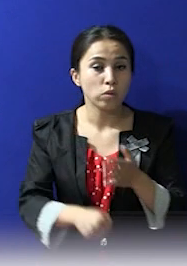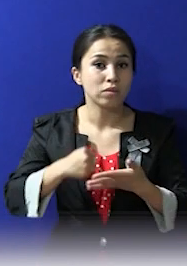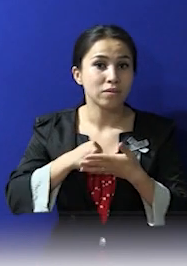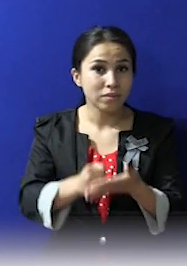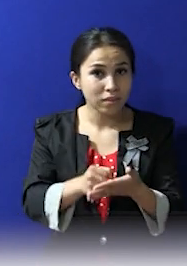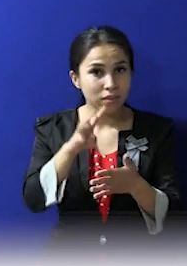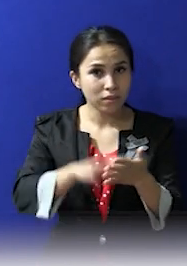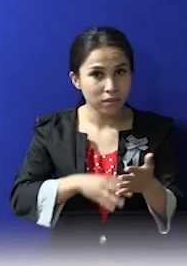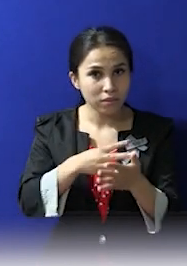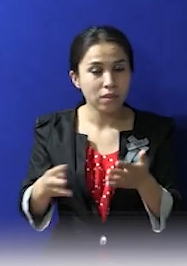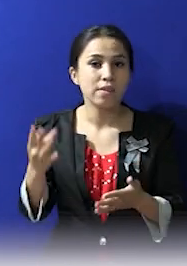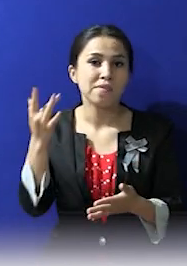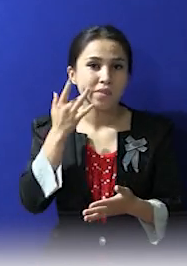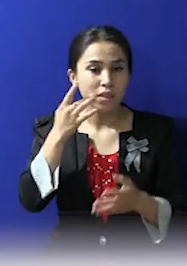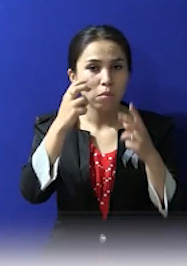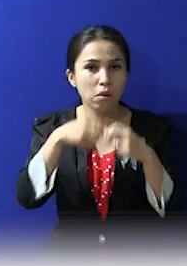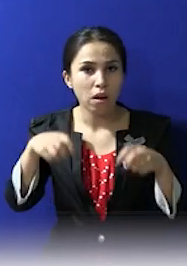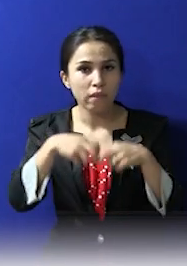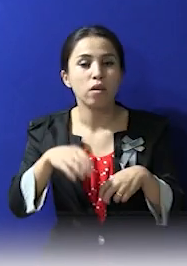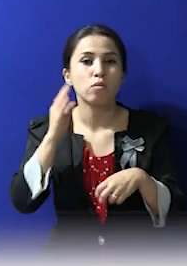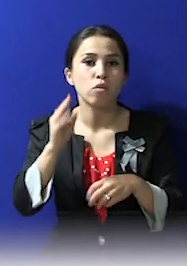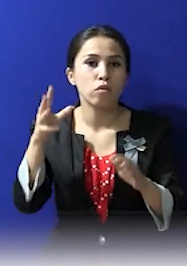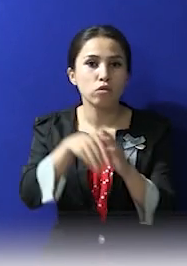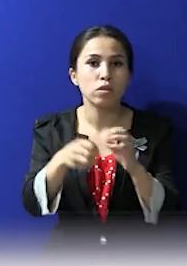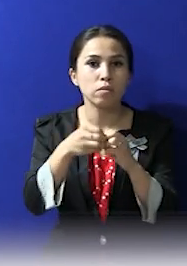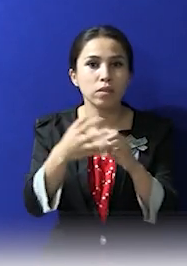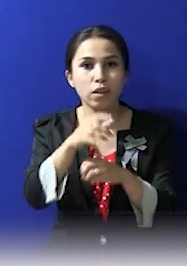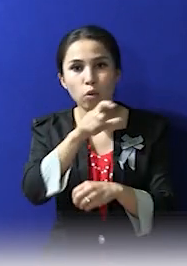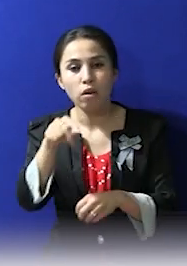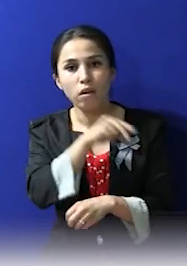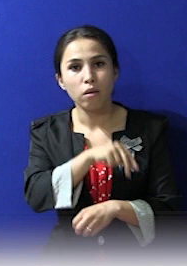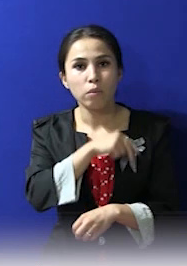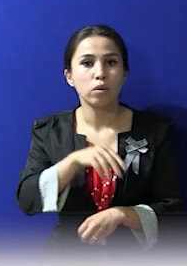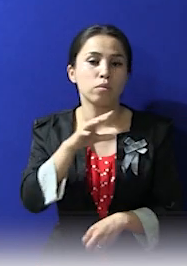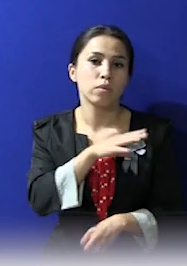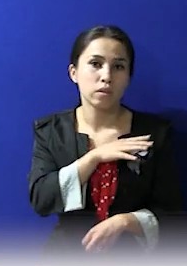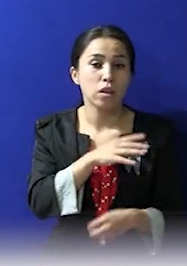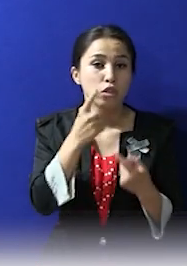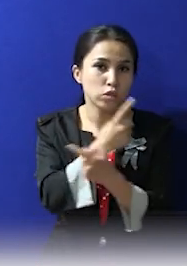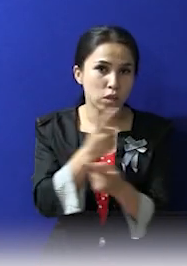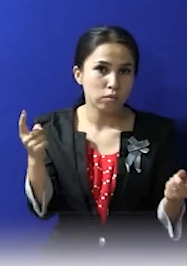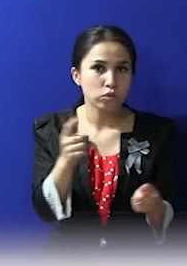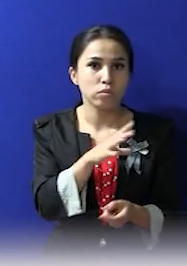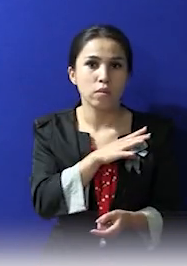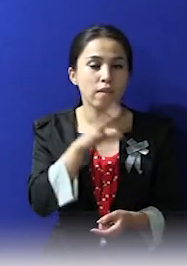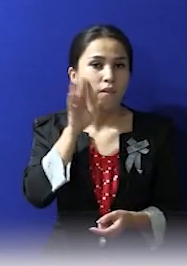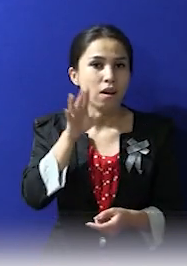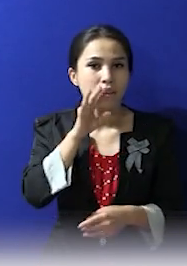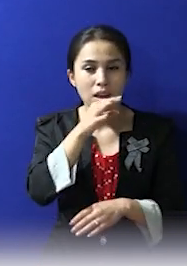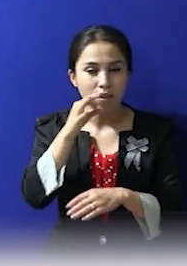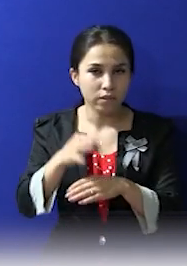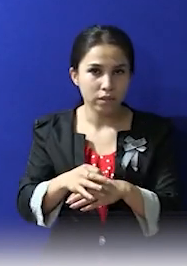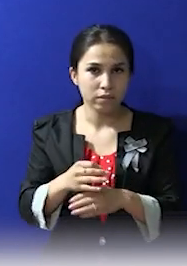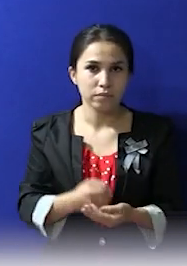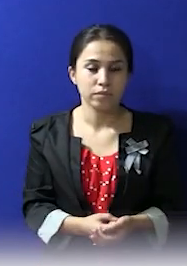максимально эффективному использованию и утилизации отходов. Впрочем, одно дело научить людей собирать отходы раздельно, другое – создать условия